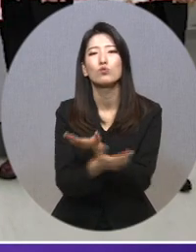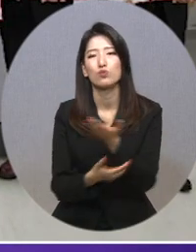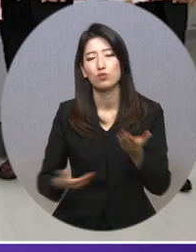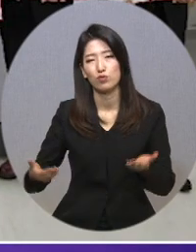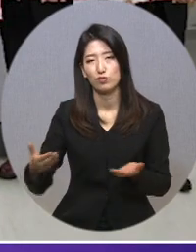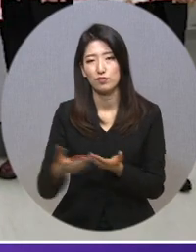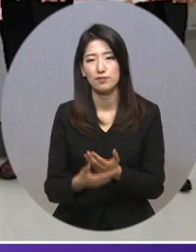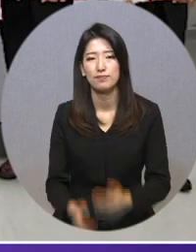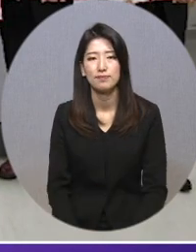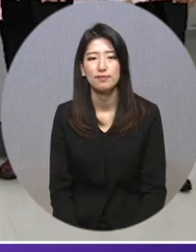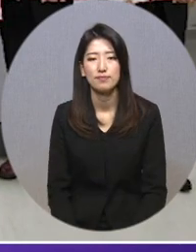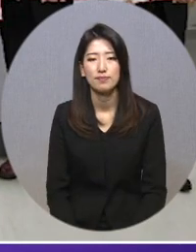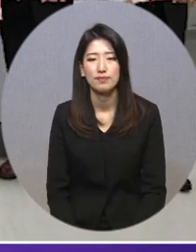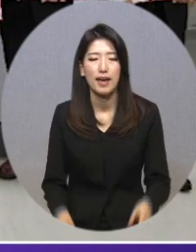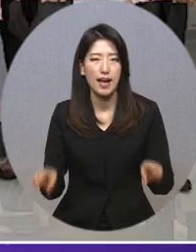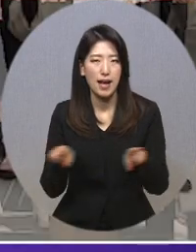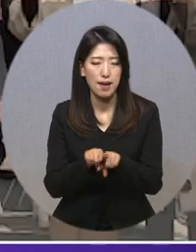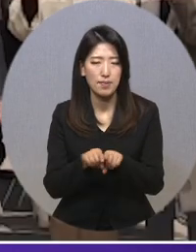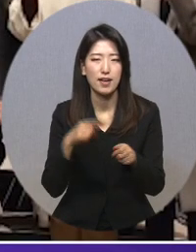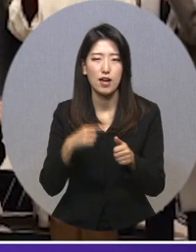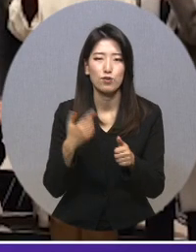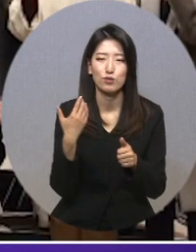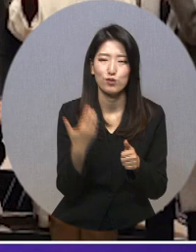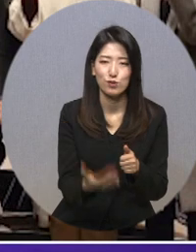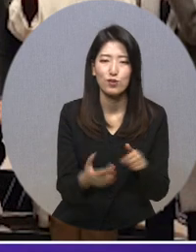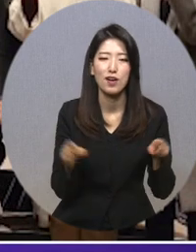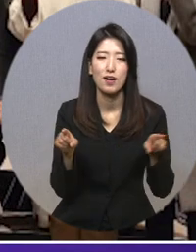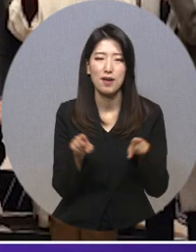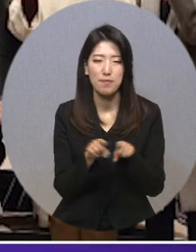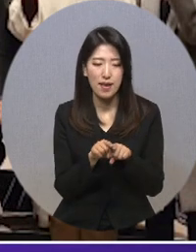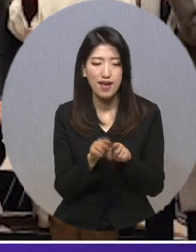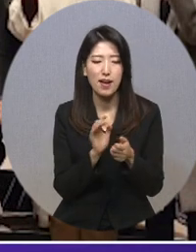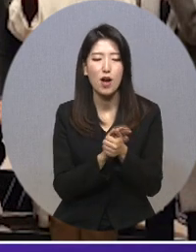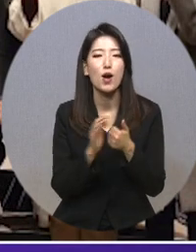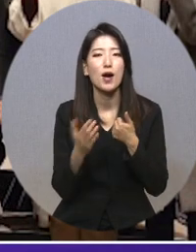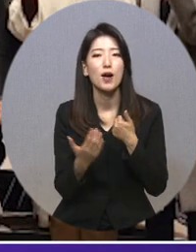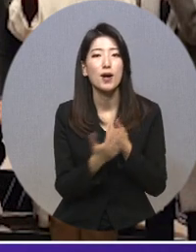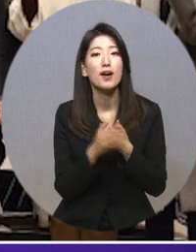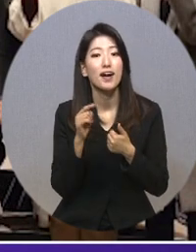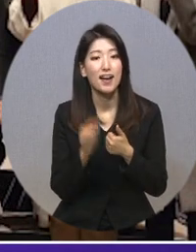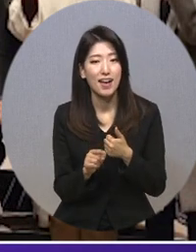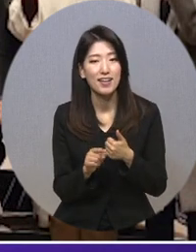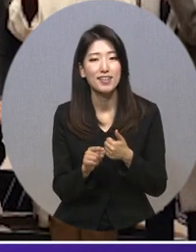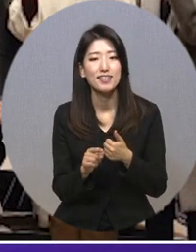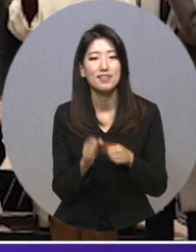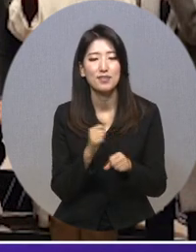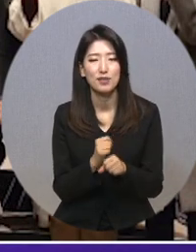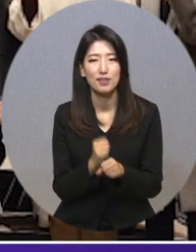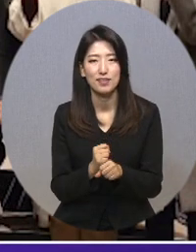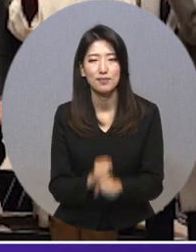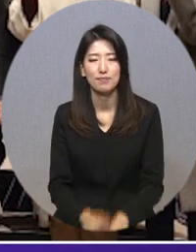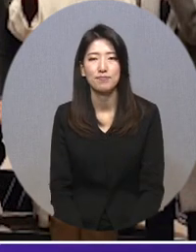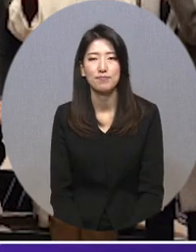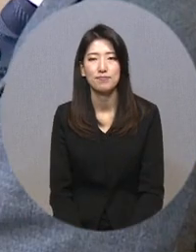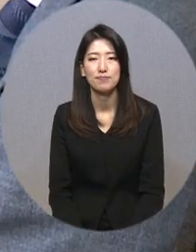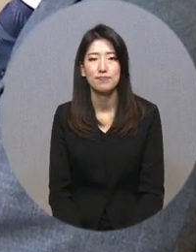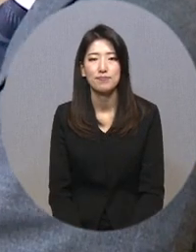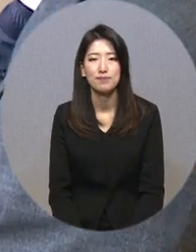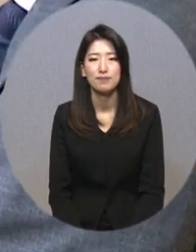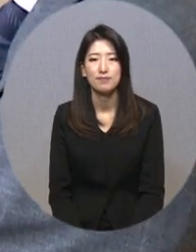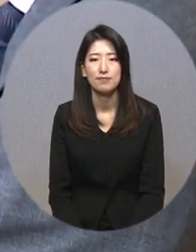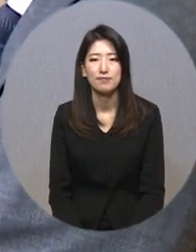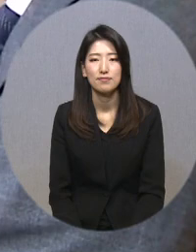같이 가르치고 같이 하는 이런 공유하고 협력하는 산학협력 체제를 구축하고 있고 그렇게 운영하고 있습니다. 아.